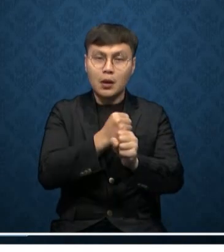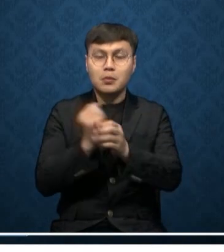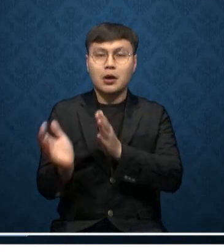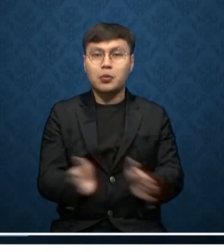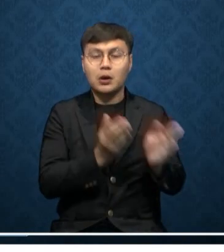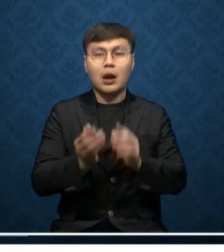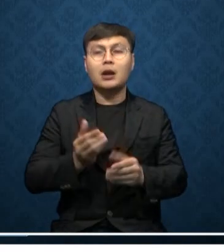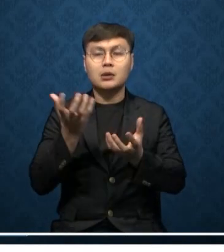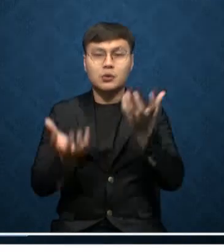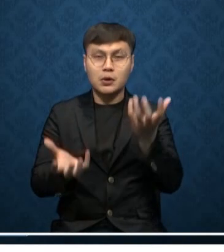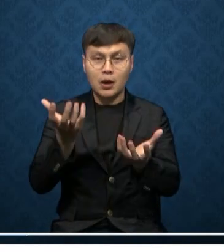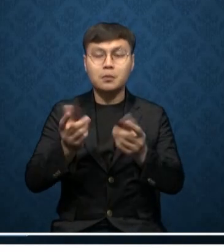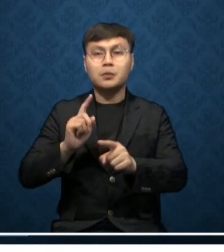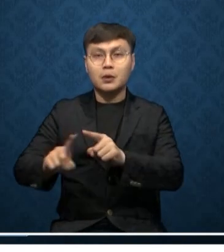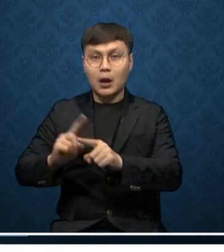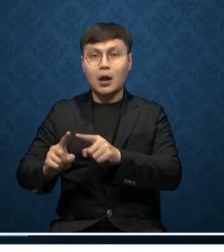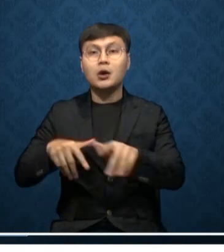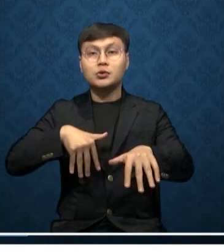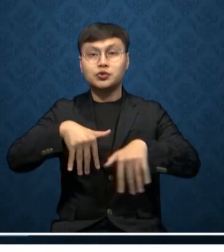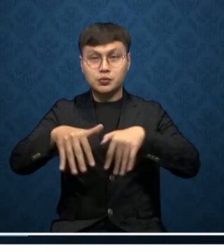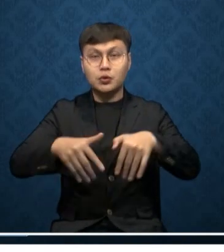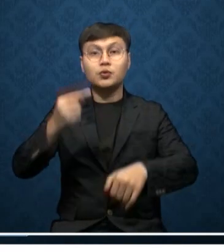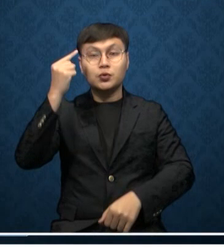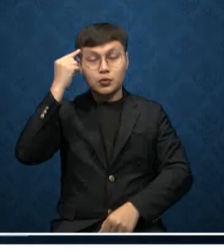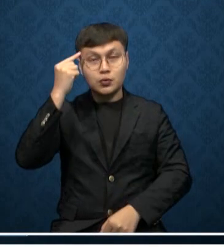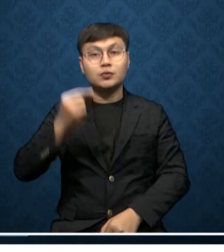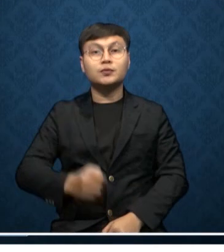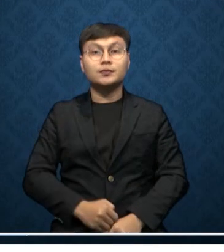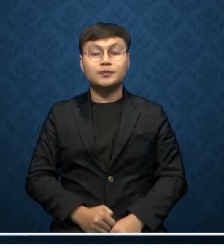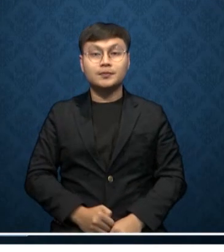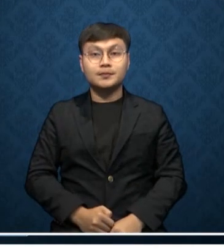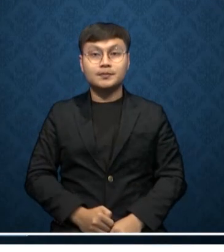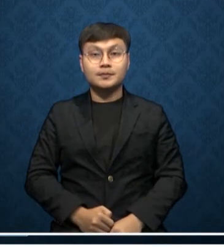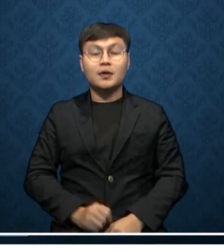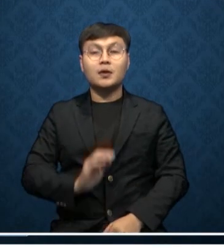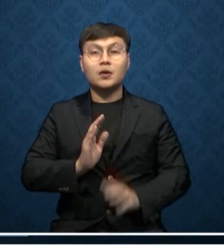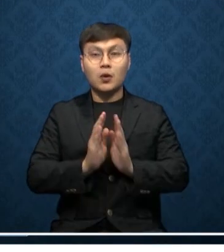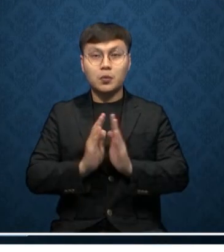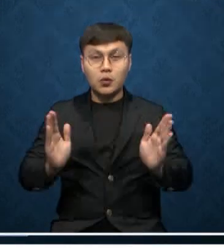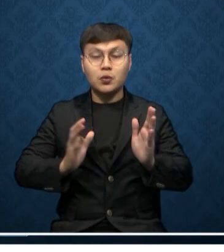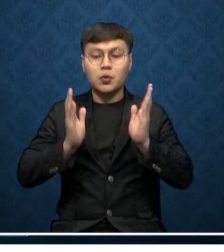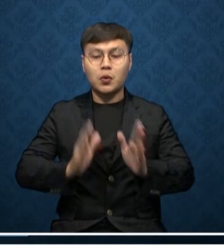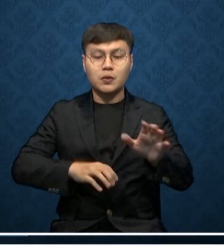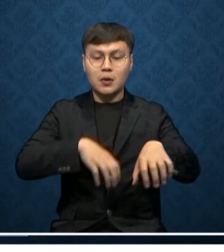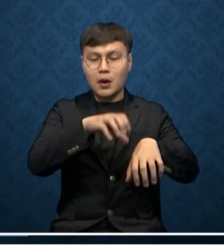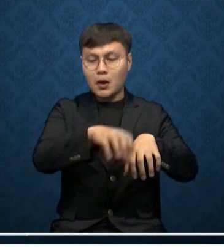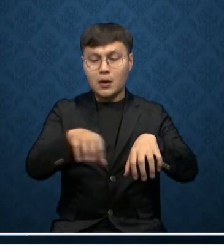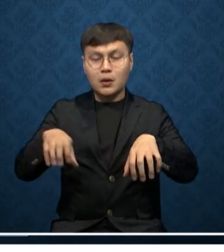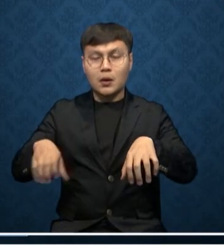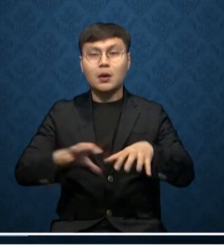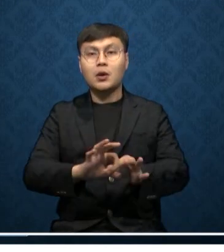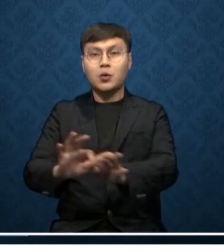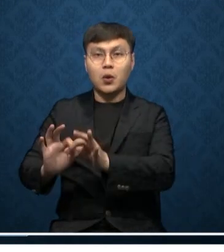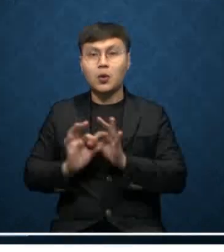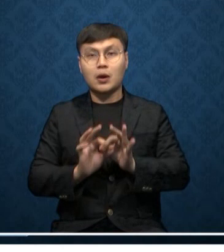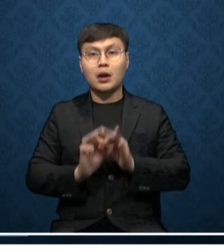ในกระบวนการยุติธรรมตรงนี้นะครับเอ่อต้องขอบคุณผู้ที่เกี่ยวข้องทุกฝ่ายจนเ่อและรัฐสภาได้ออกกฎหมาย